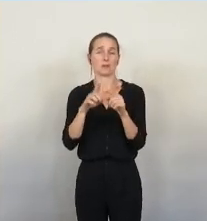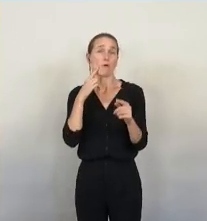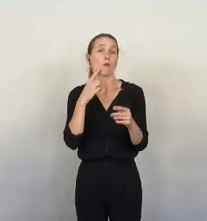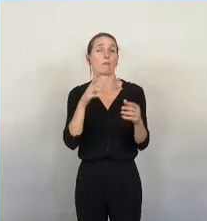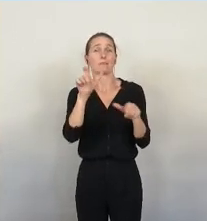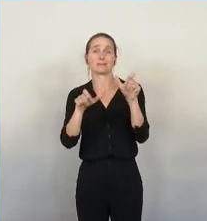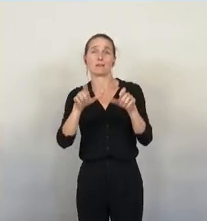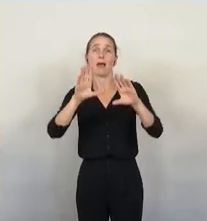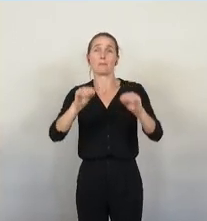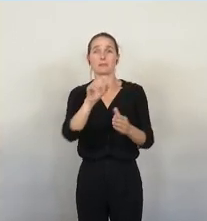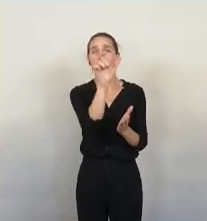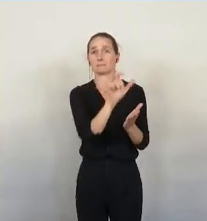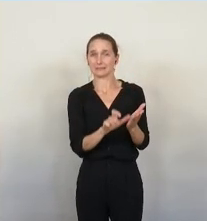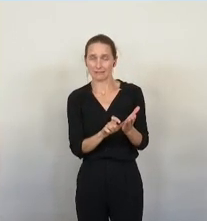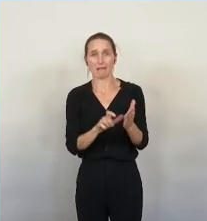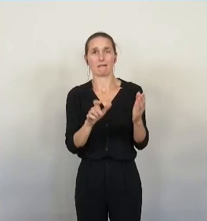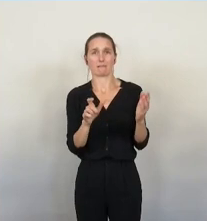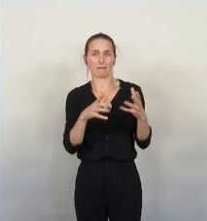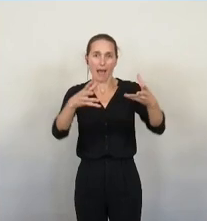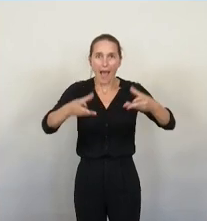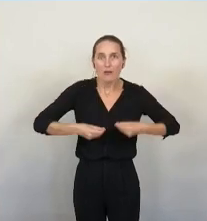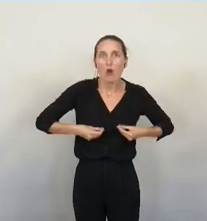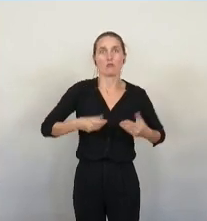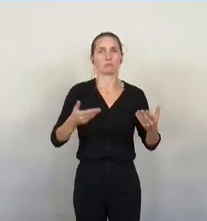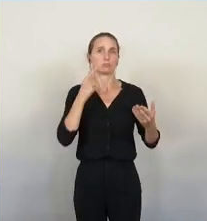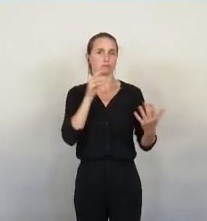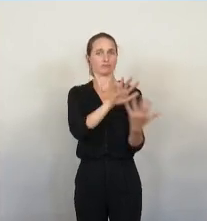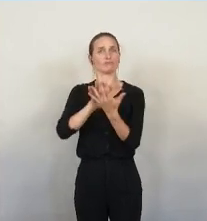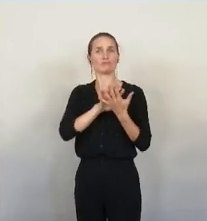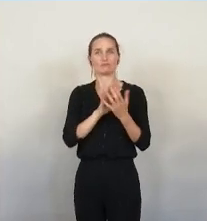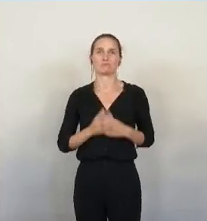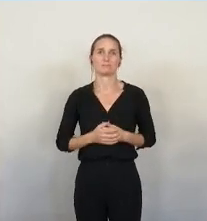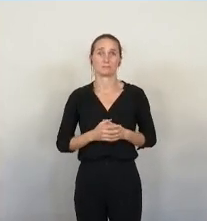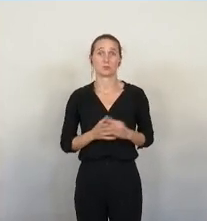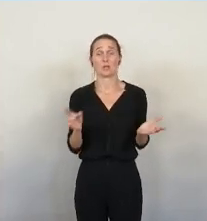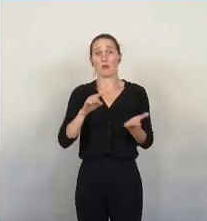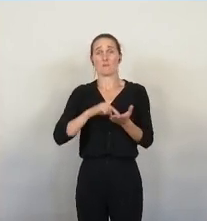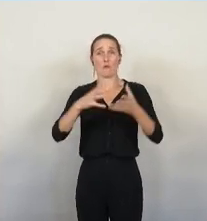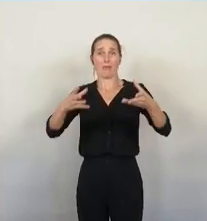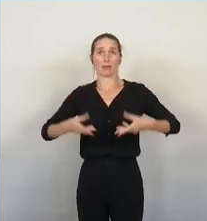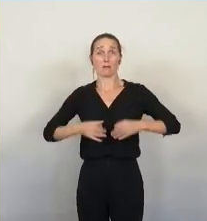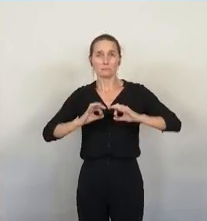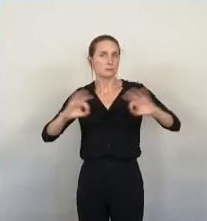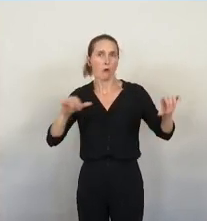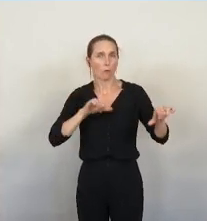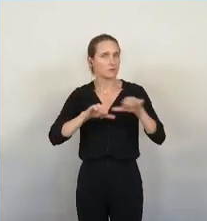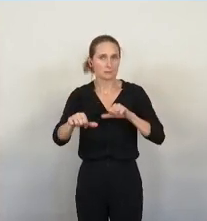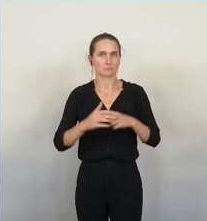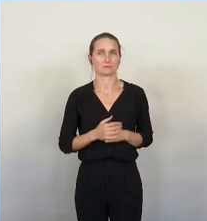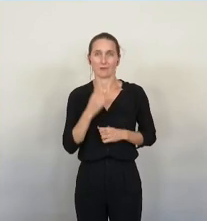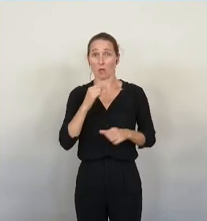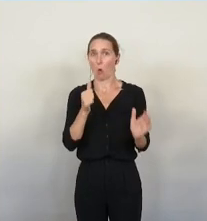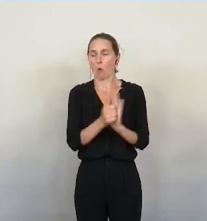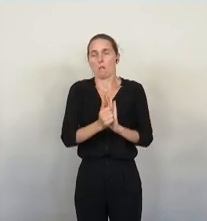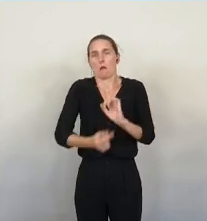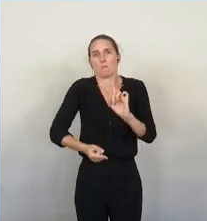progressivement sa dynamique la MDH un lieu d'accueil inconditionnel qui a un rôle essentiel dans